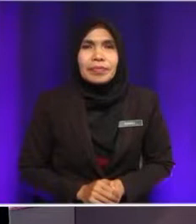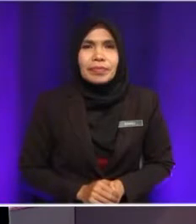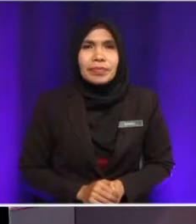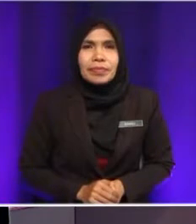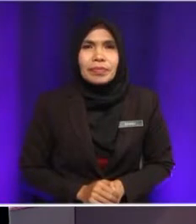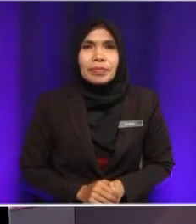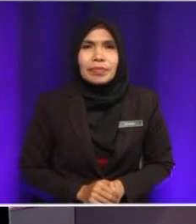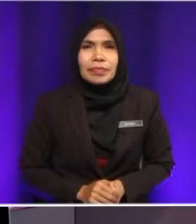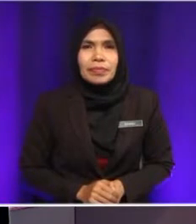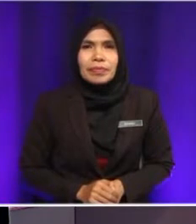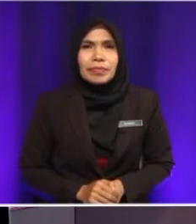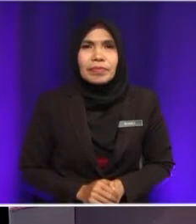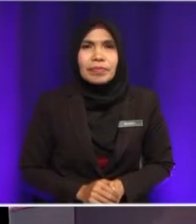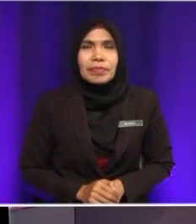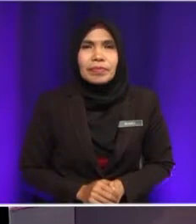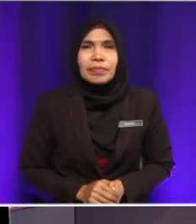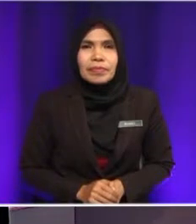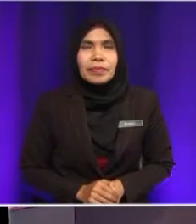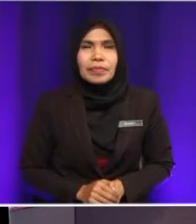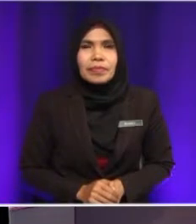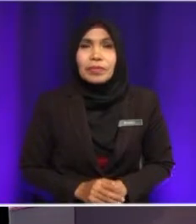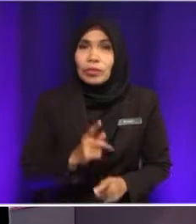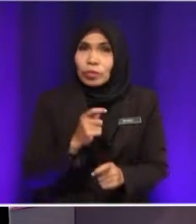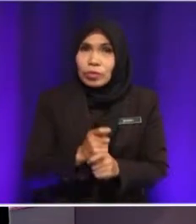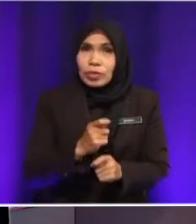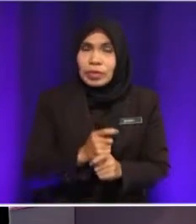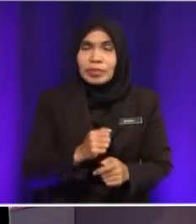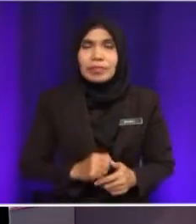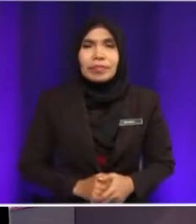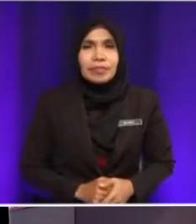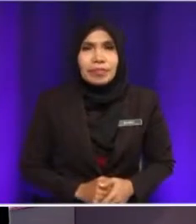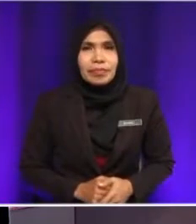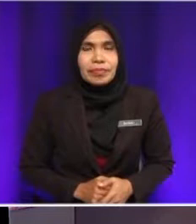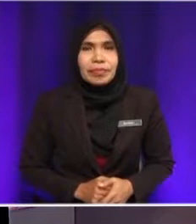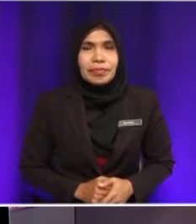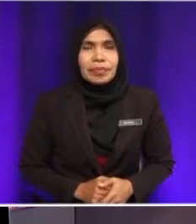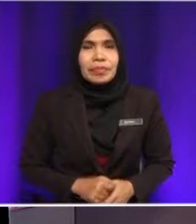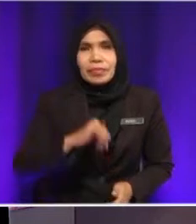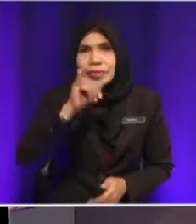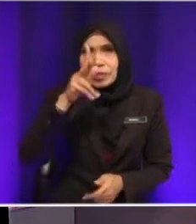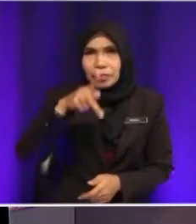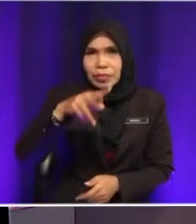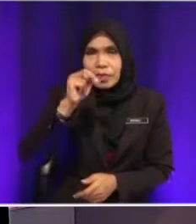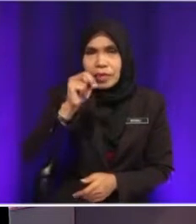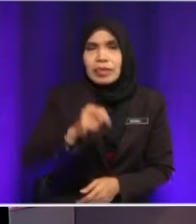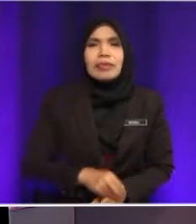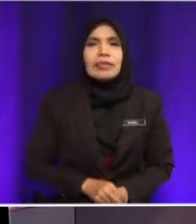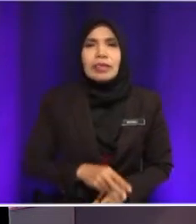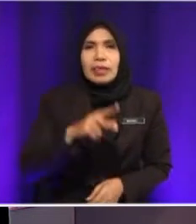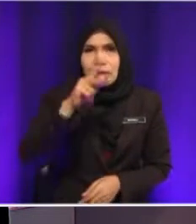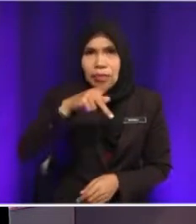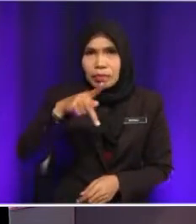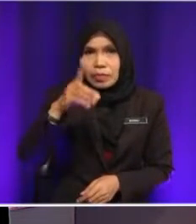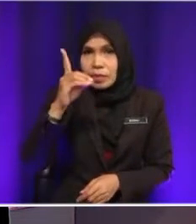Oke kita pergi ke pulau kepada peranan ini peranan jpn dan juga BPD cocok dengan negeri dan pejabat